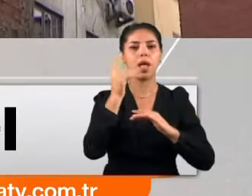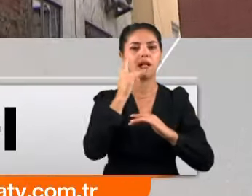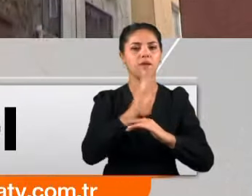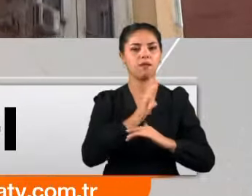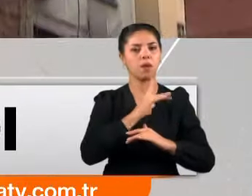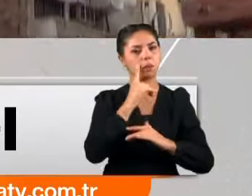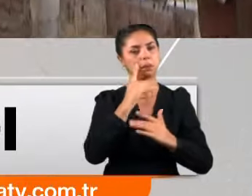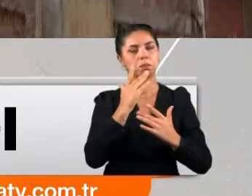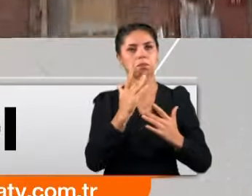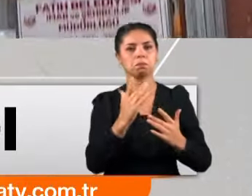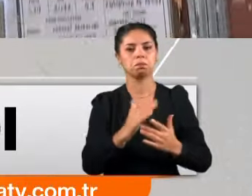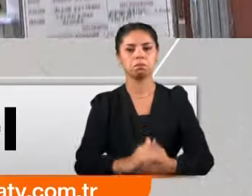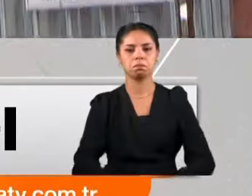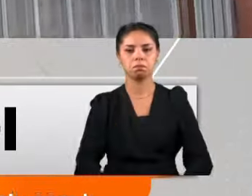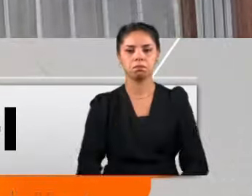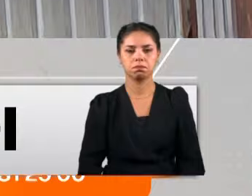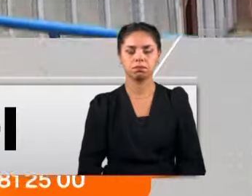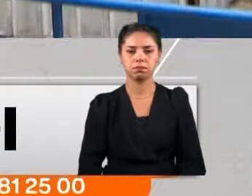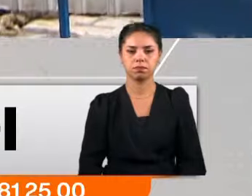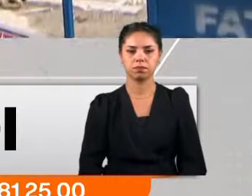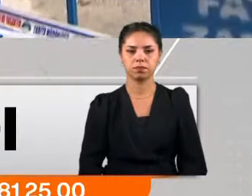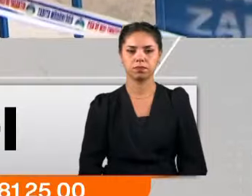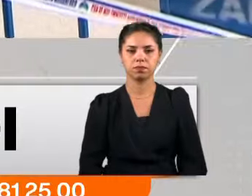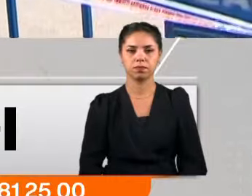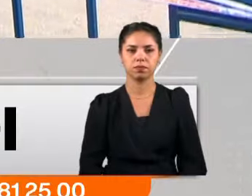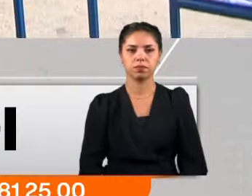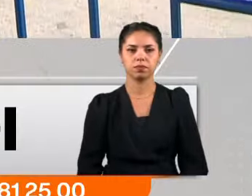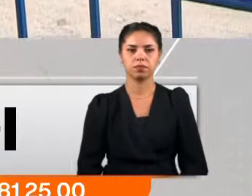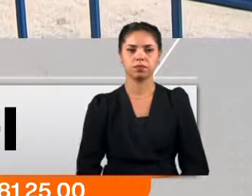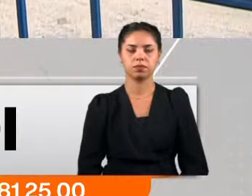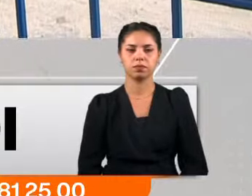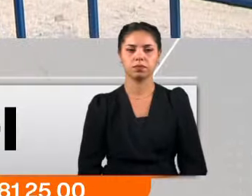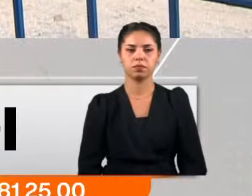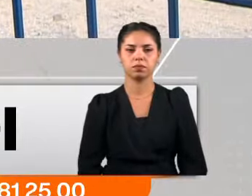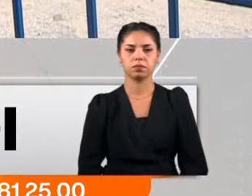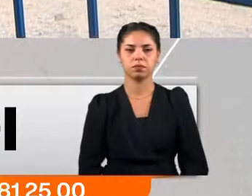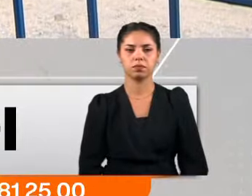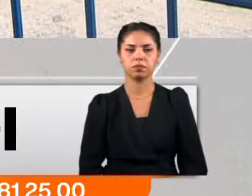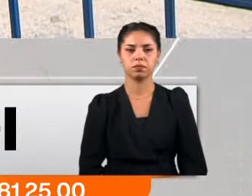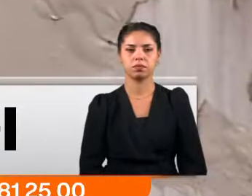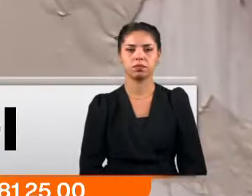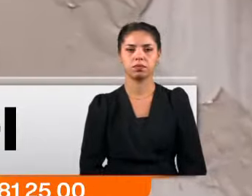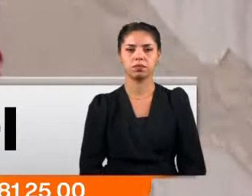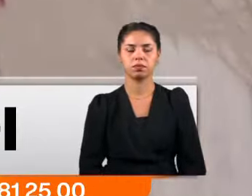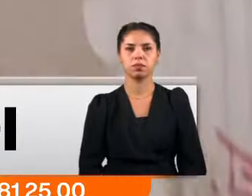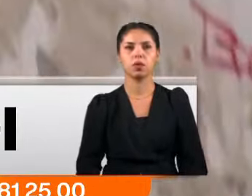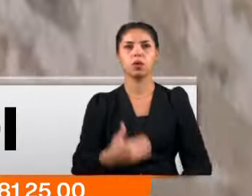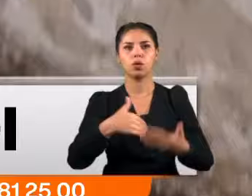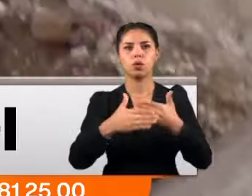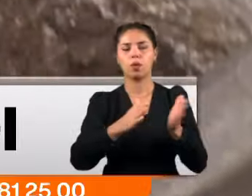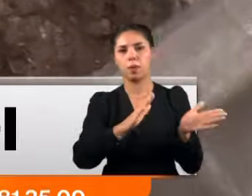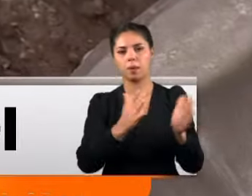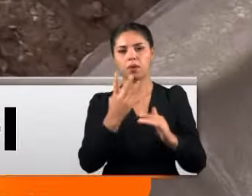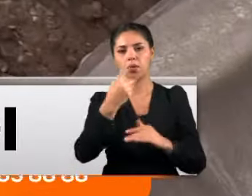amaçlı bekledik. Biz bir saat sonra yandaki binaya giriş hakkı tanımadılar. Bu kez de doğal gazımız kesik. Duvarı yıkılan 4 katlı